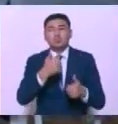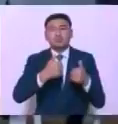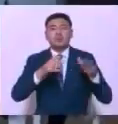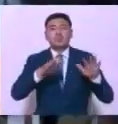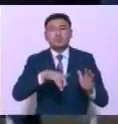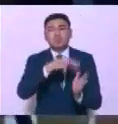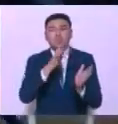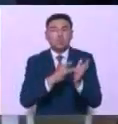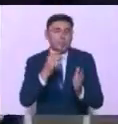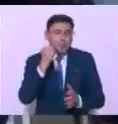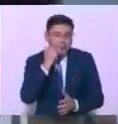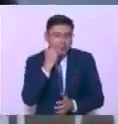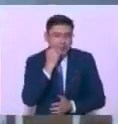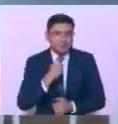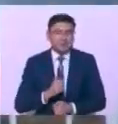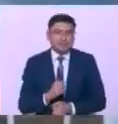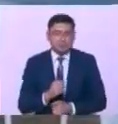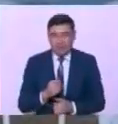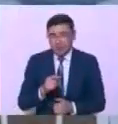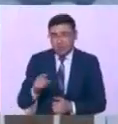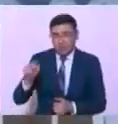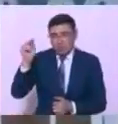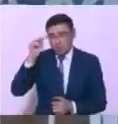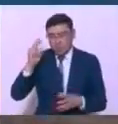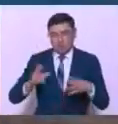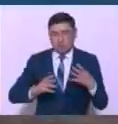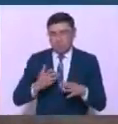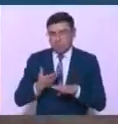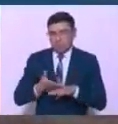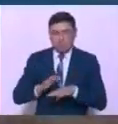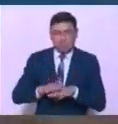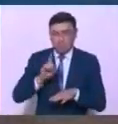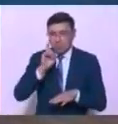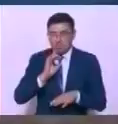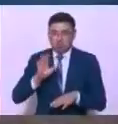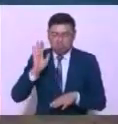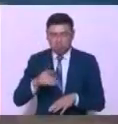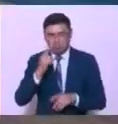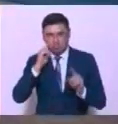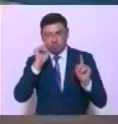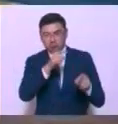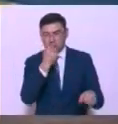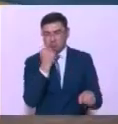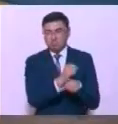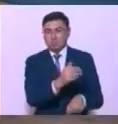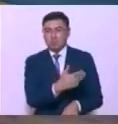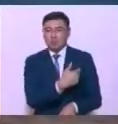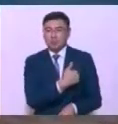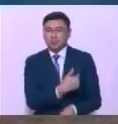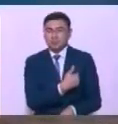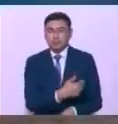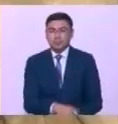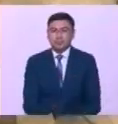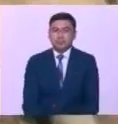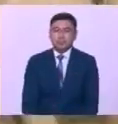в Москве несмотря на сложность подготовки спортсмены намечены вернуться с победой аяулым бейсенова аягоз Урал байка Дзюба